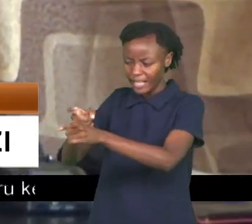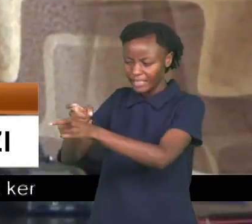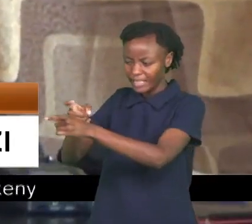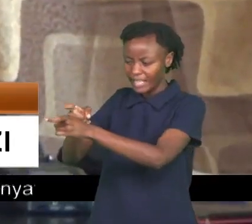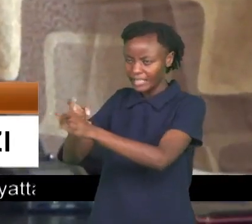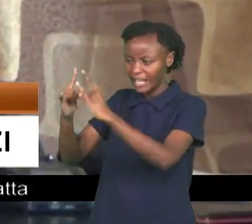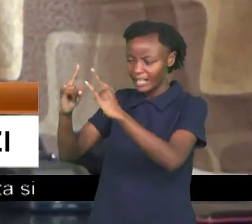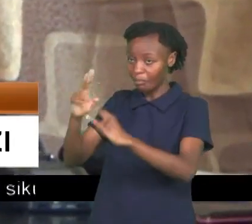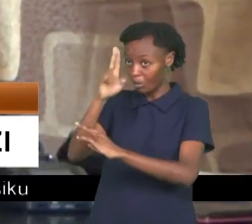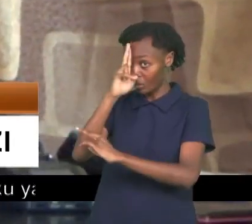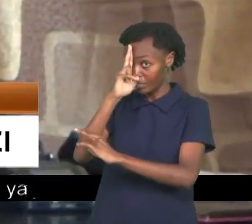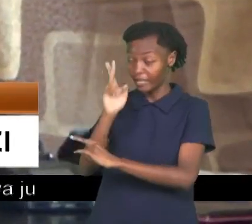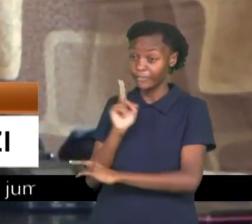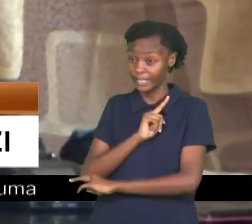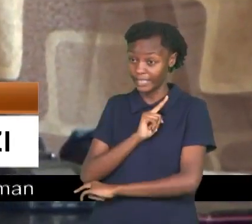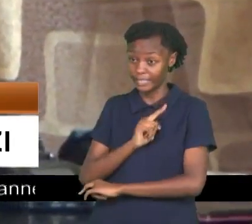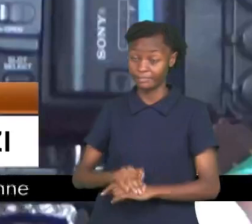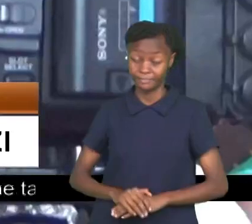Burundi.